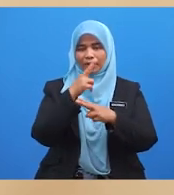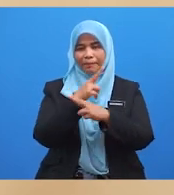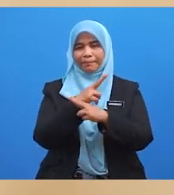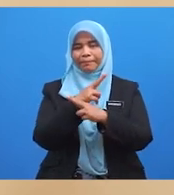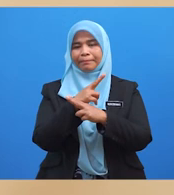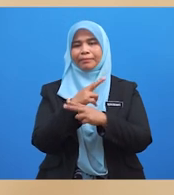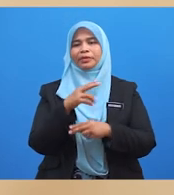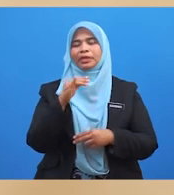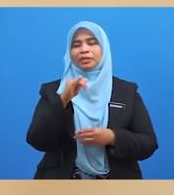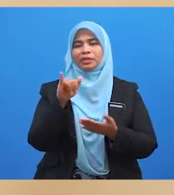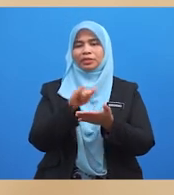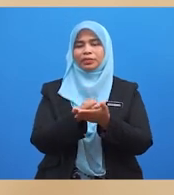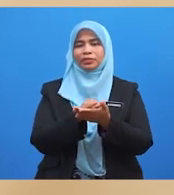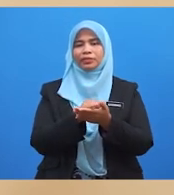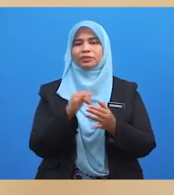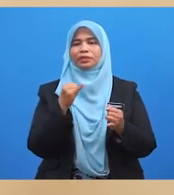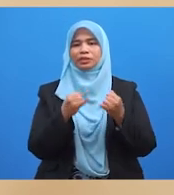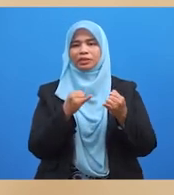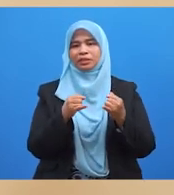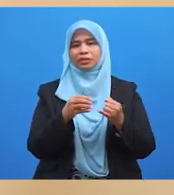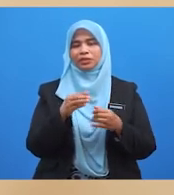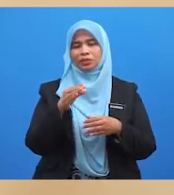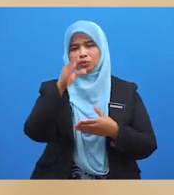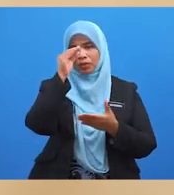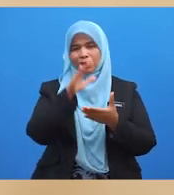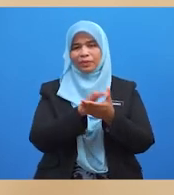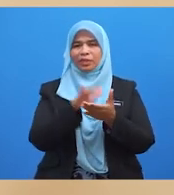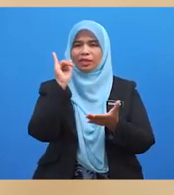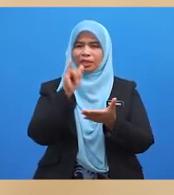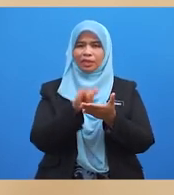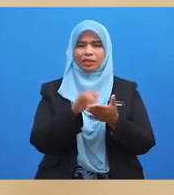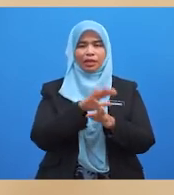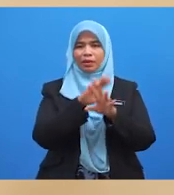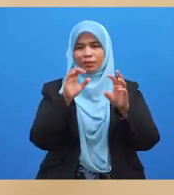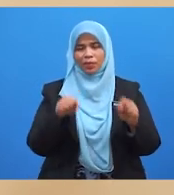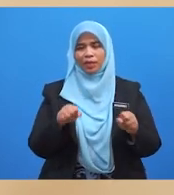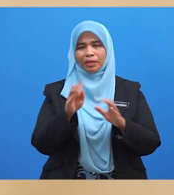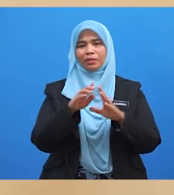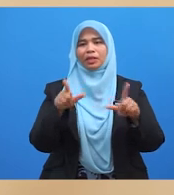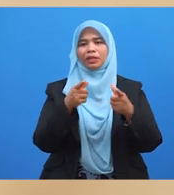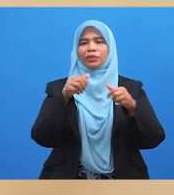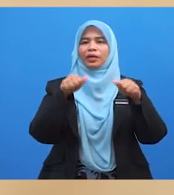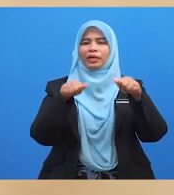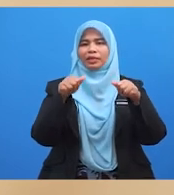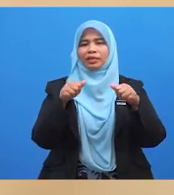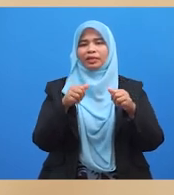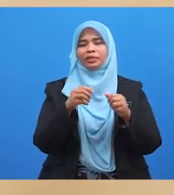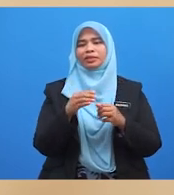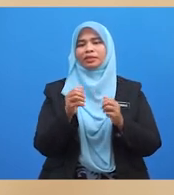haram, iaitu jika seorang suami yakin tidak mampu berlaku adil